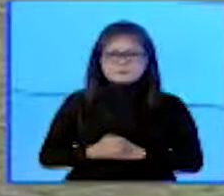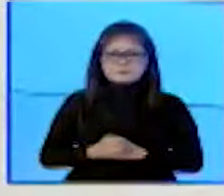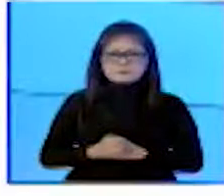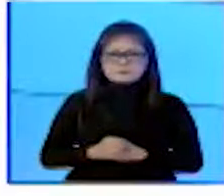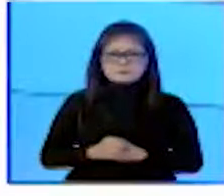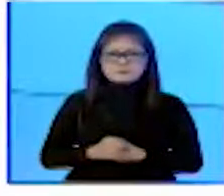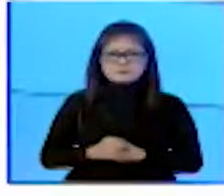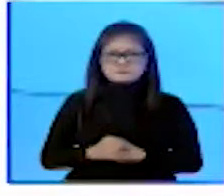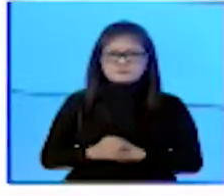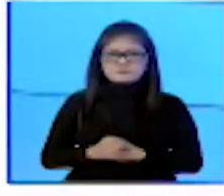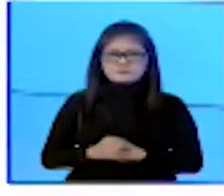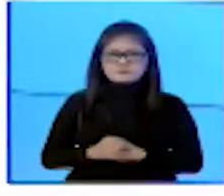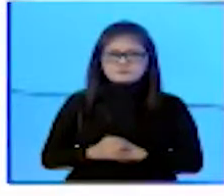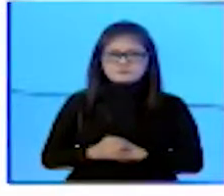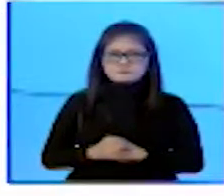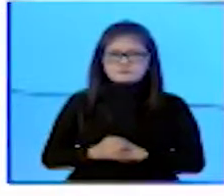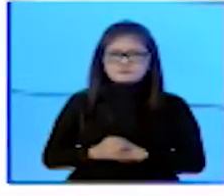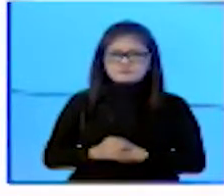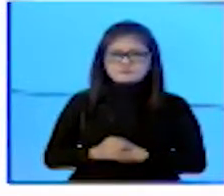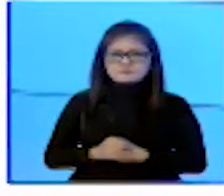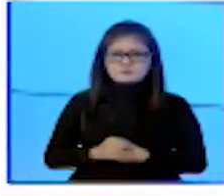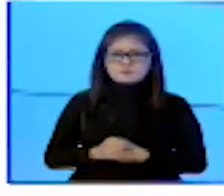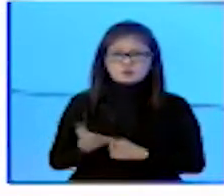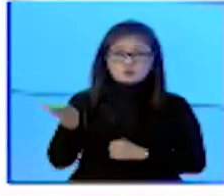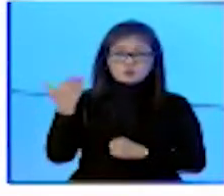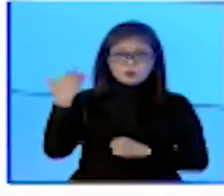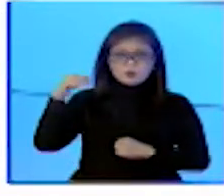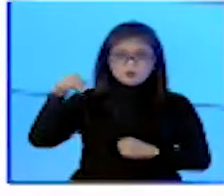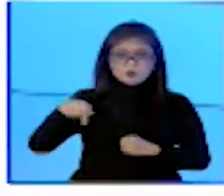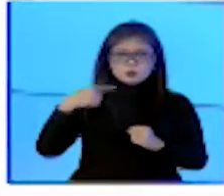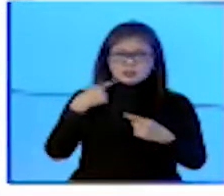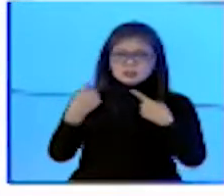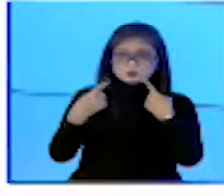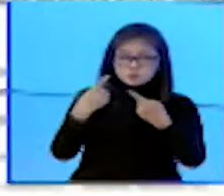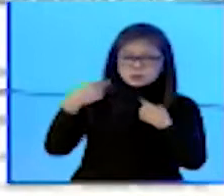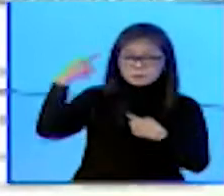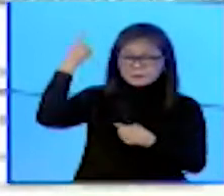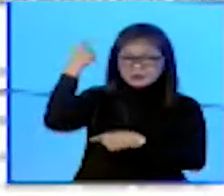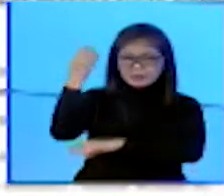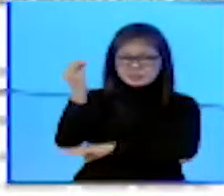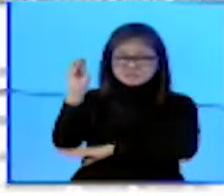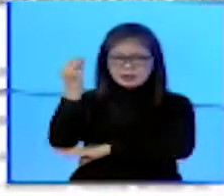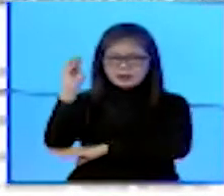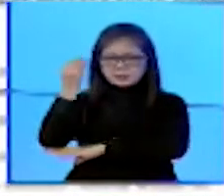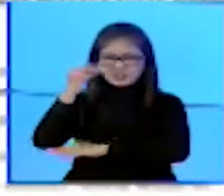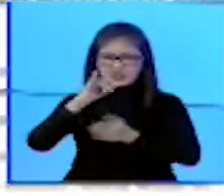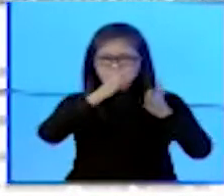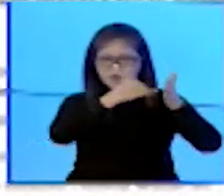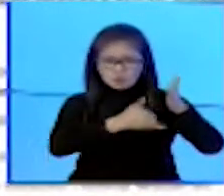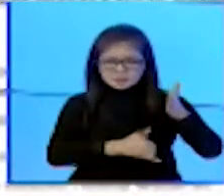Kami juga sudah berbicara kepada pemerintah DKI untuk melakukan evaluasi